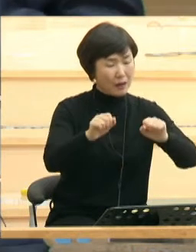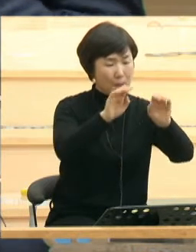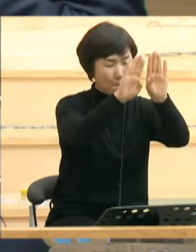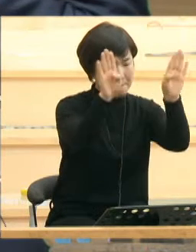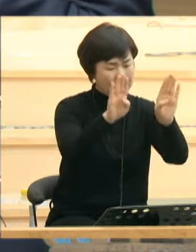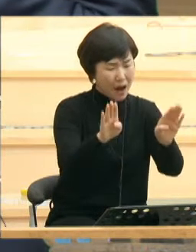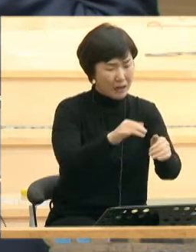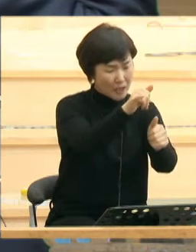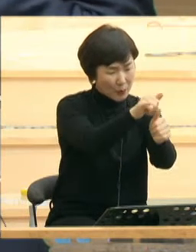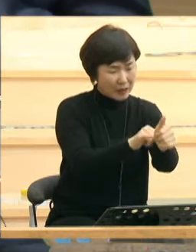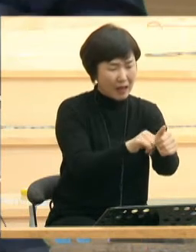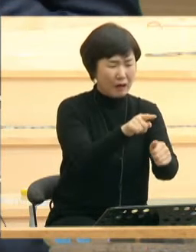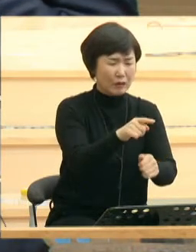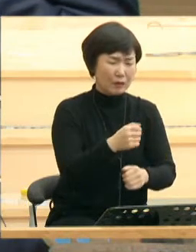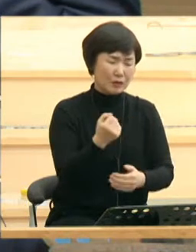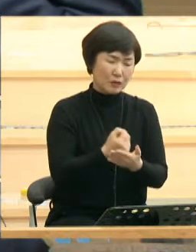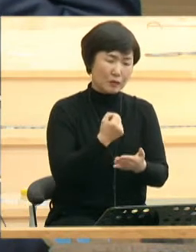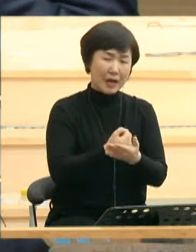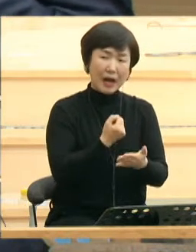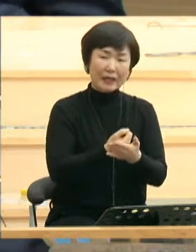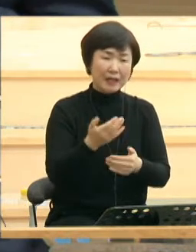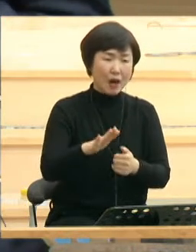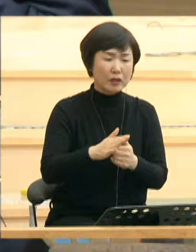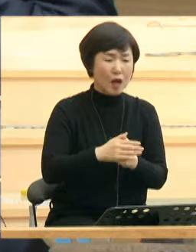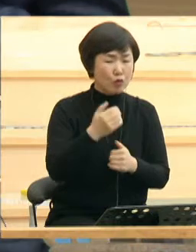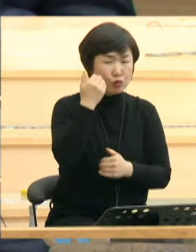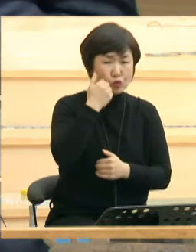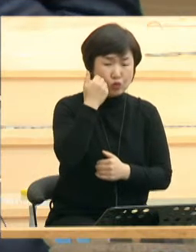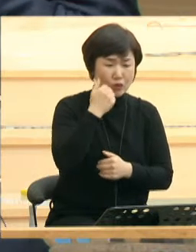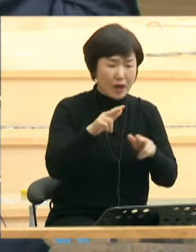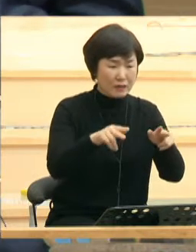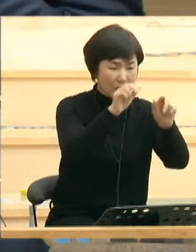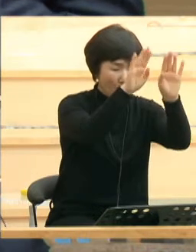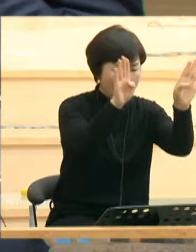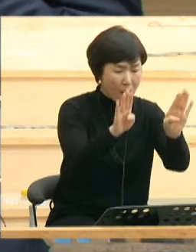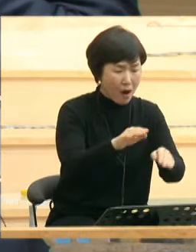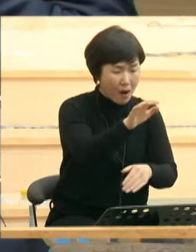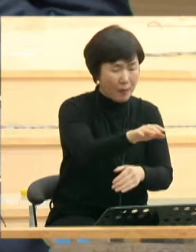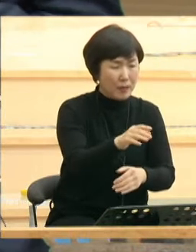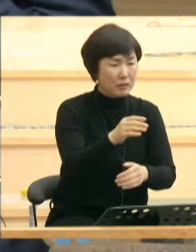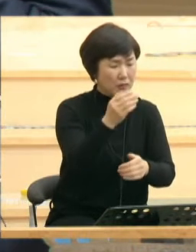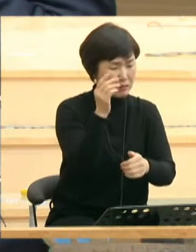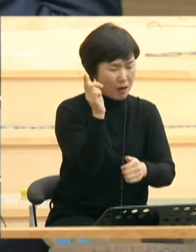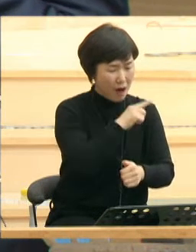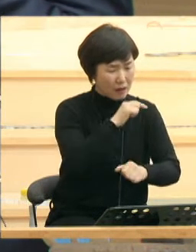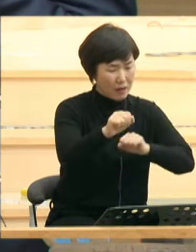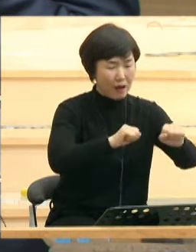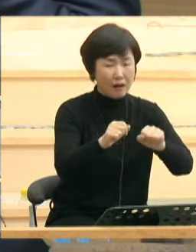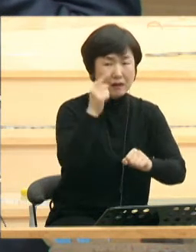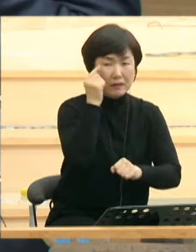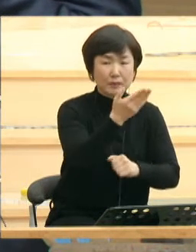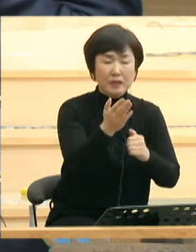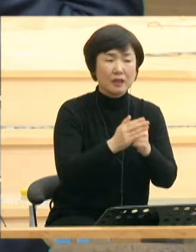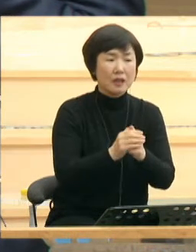누가 악을 행하고 발을 생겼다고 말합니다 누가 누가 이스라엘 자손이